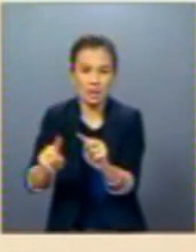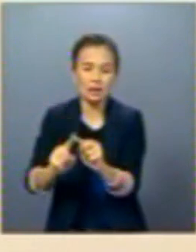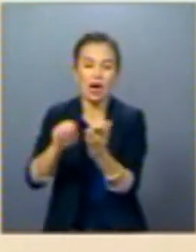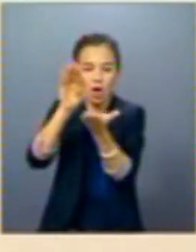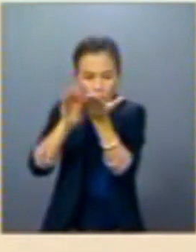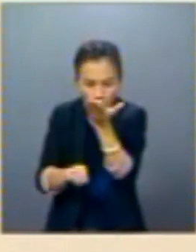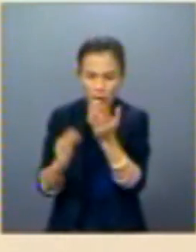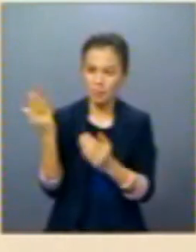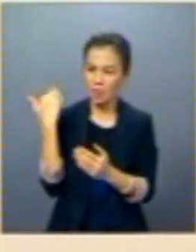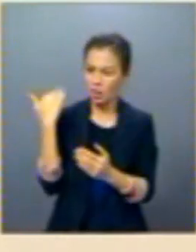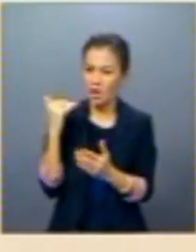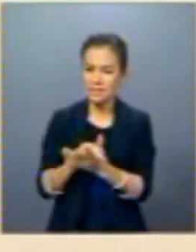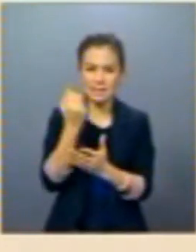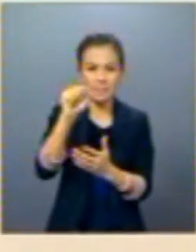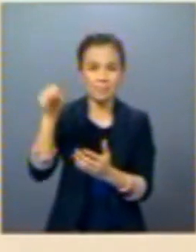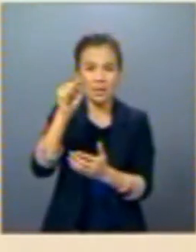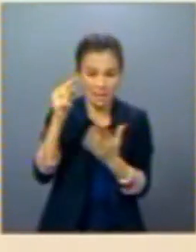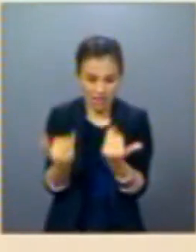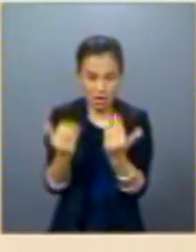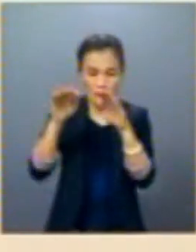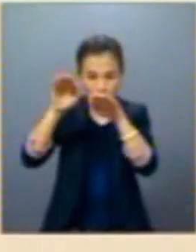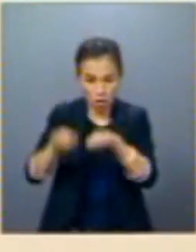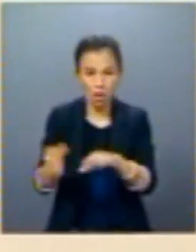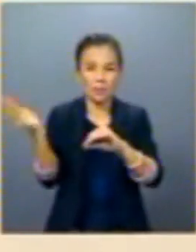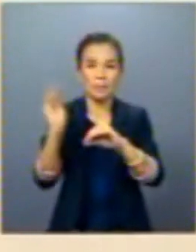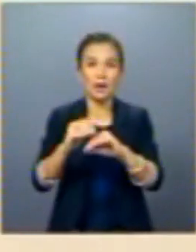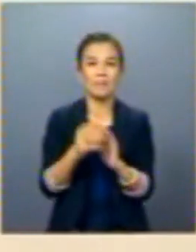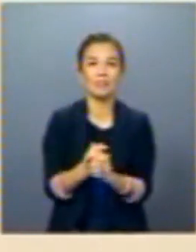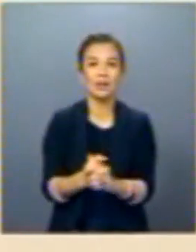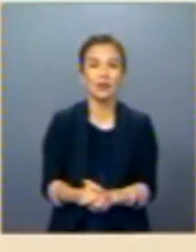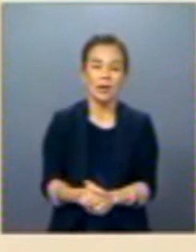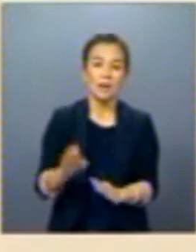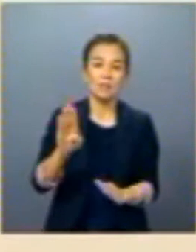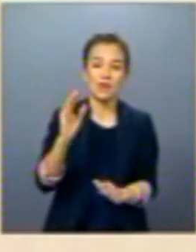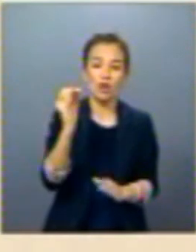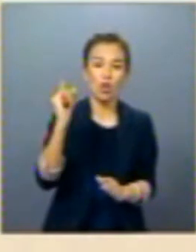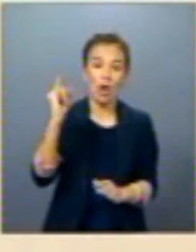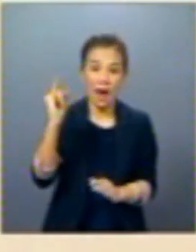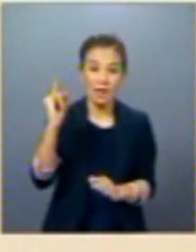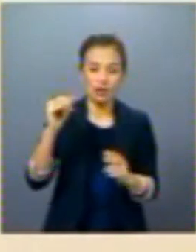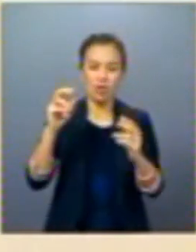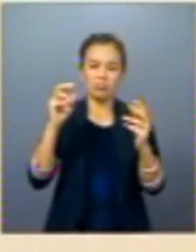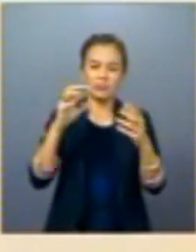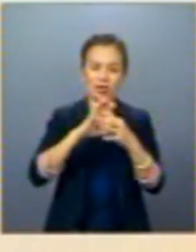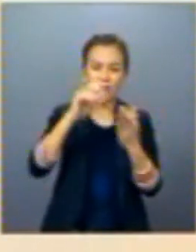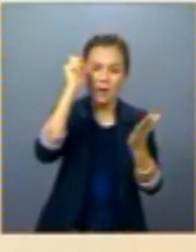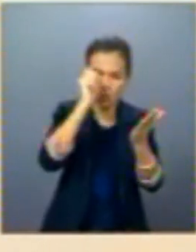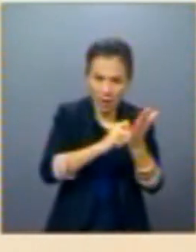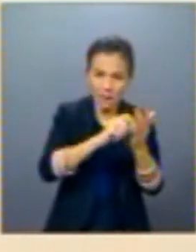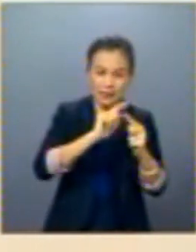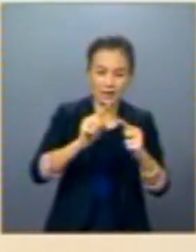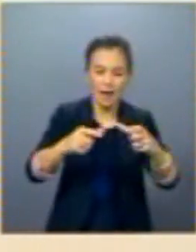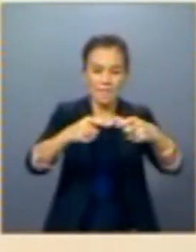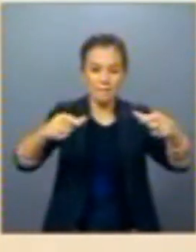โดยมีเงื่อนไขว่าต้องผ่านการอนุมัติโครงการจาก BOI และต้องใช้แบตเตอรี่ที่ผลิตหรือว่าประกอบในประเทศตั้ง